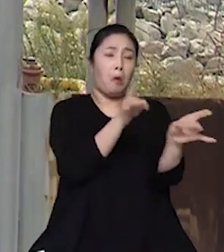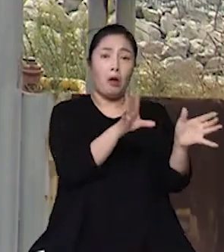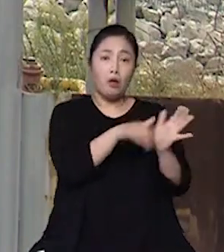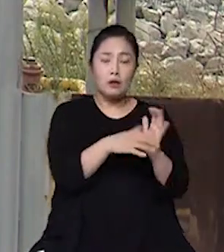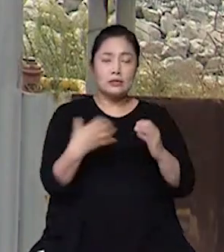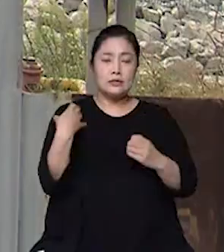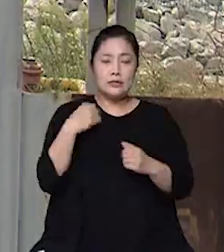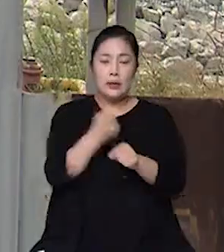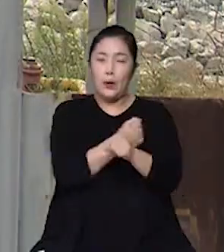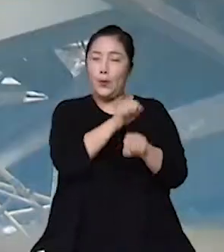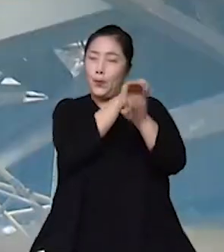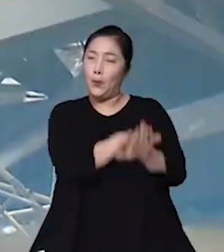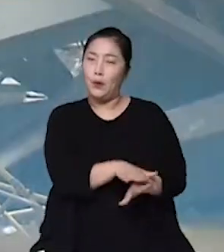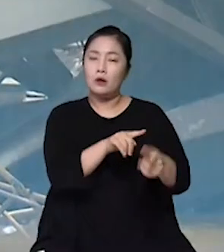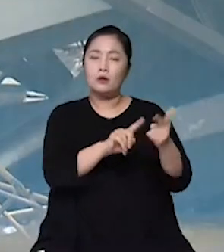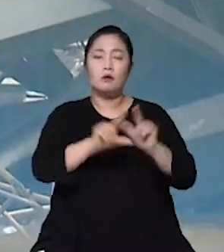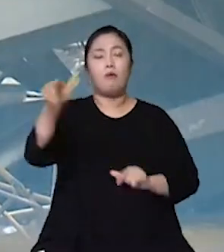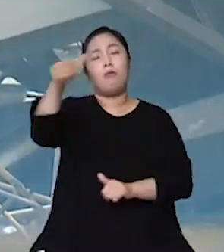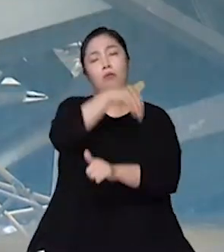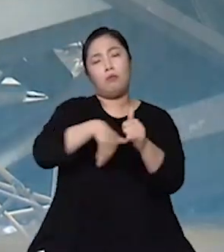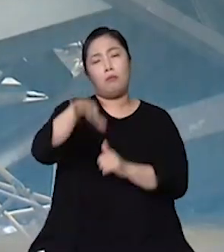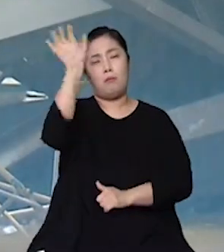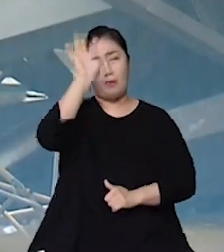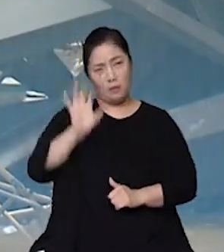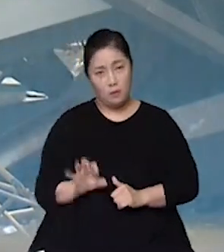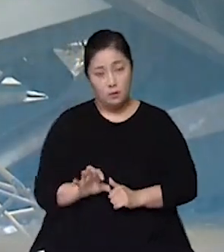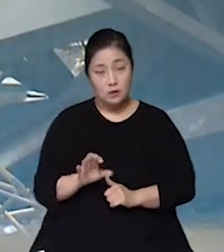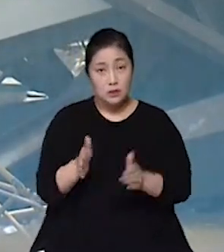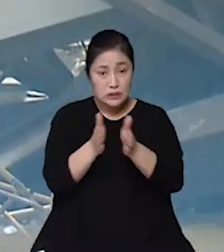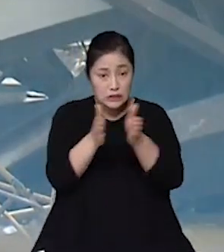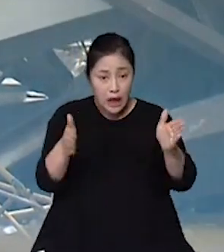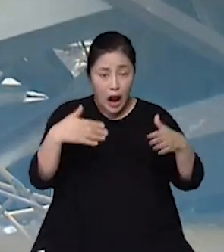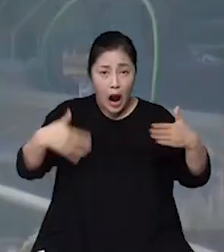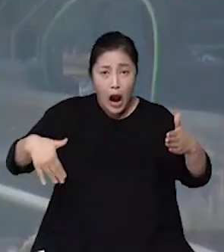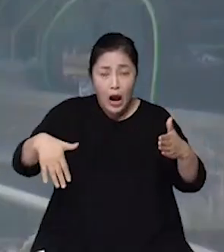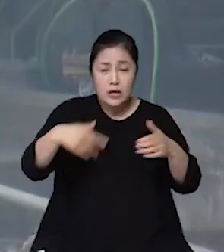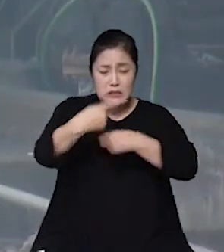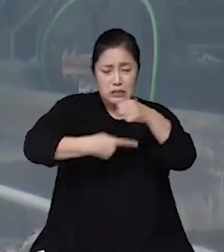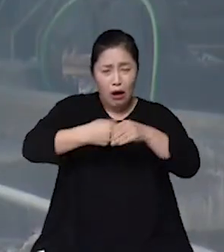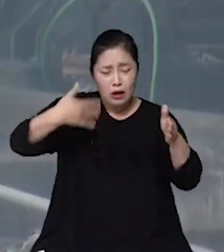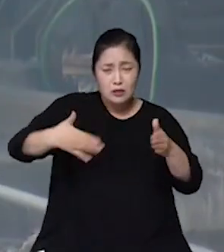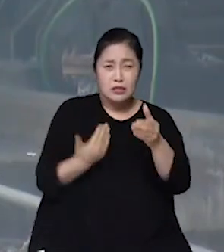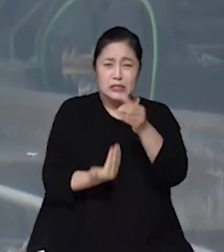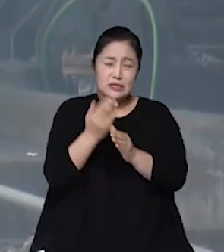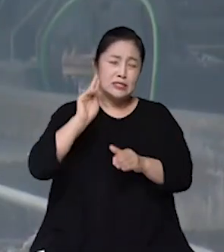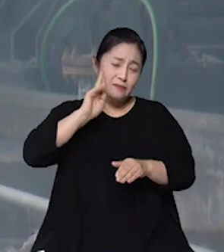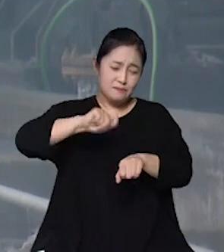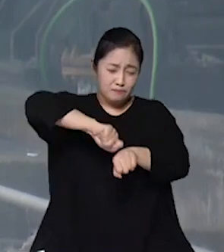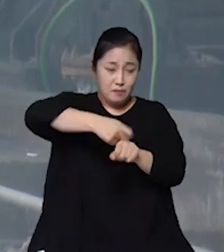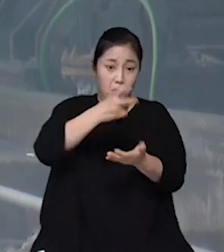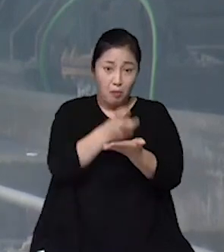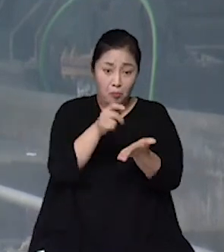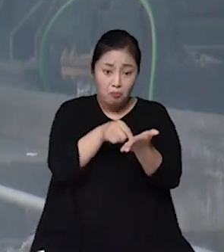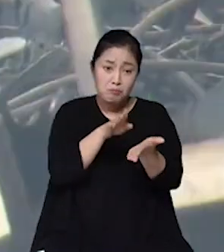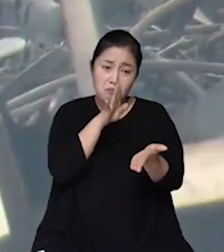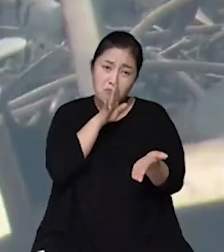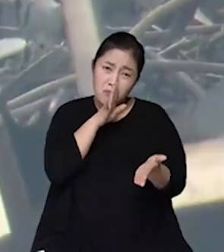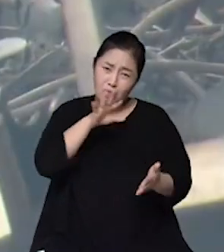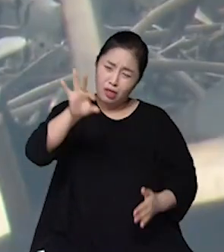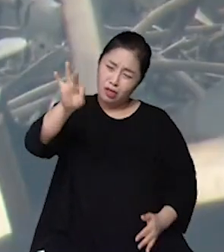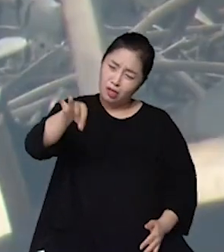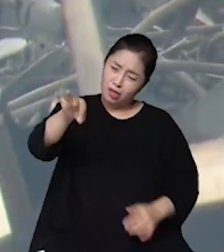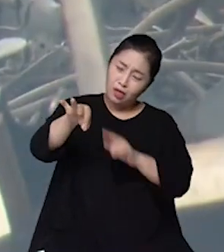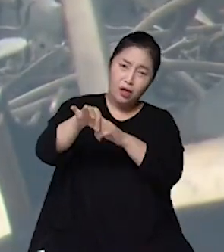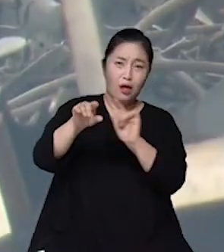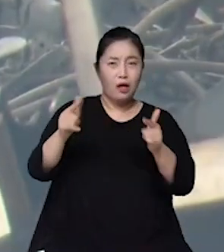사고 은폐까지 반복되는 상황. 시행 1년도 채 되지 않은 중대재해처벌법의 실효성이 이미